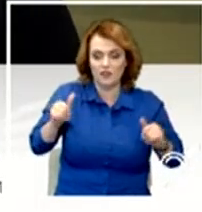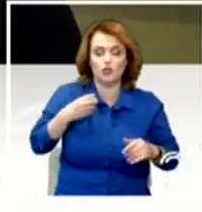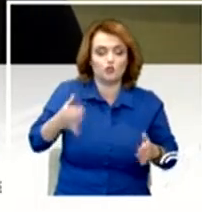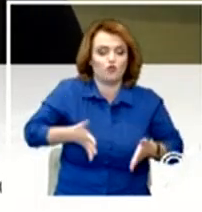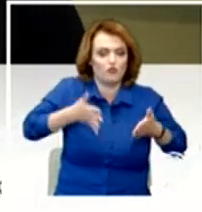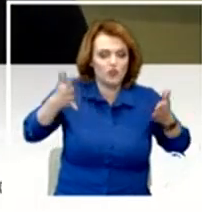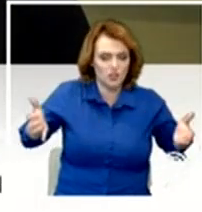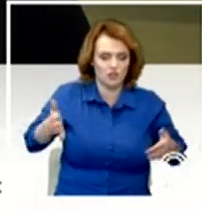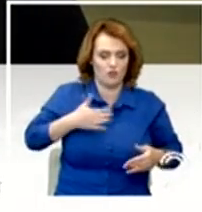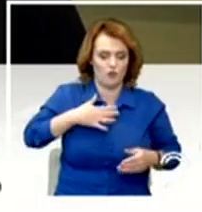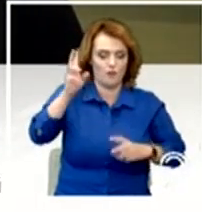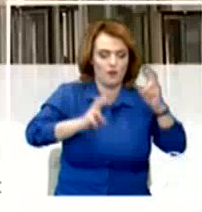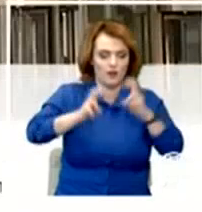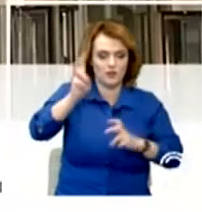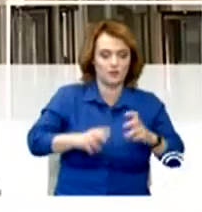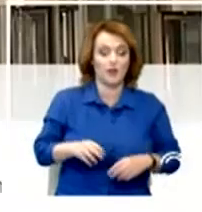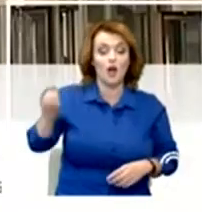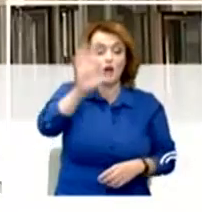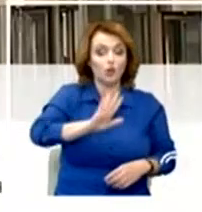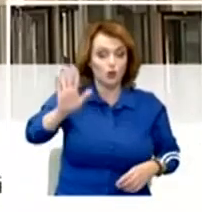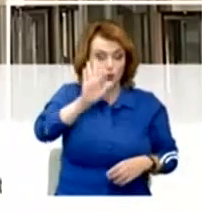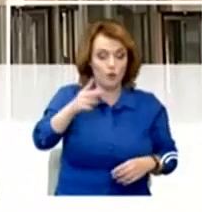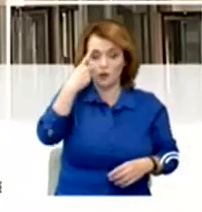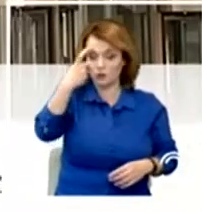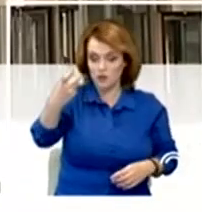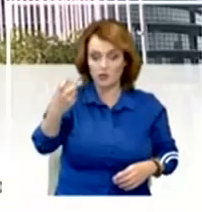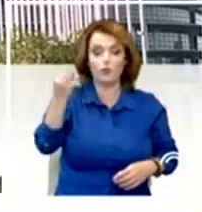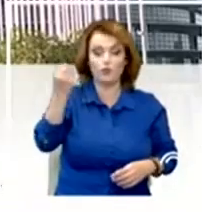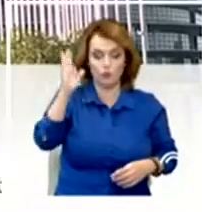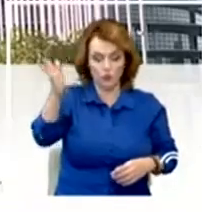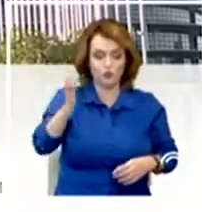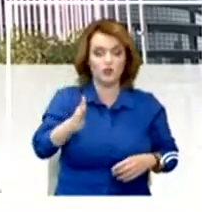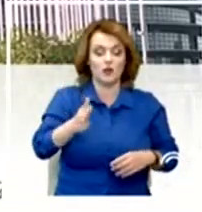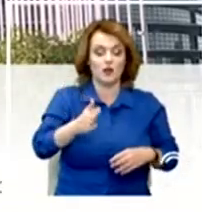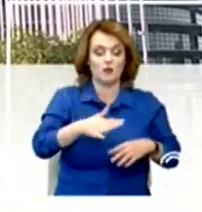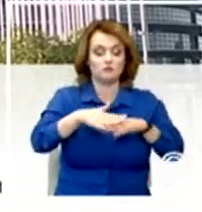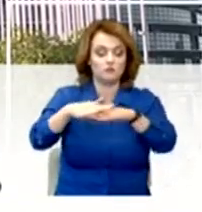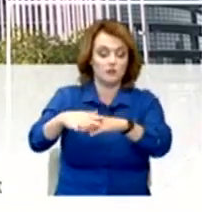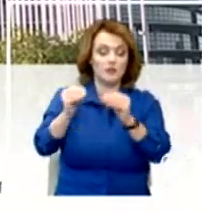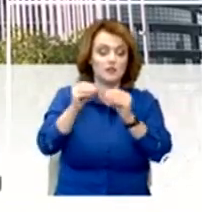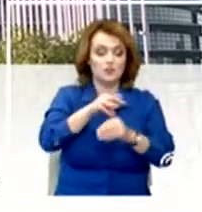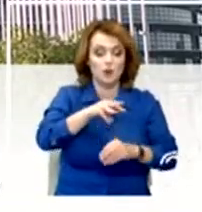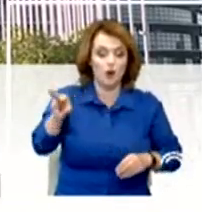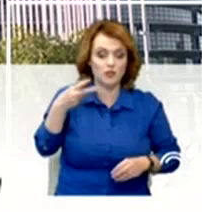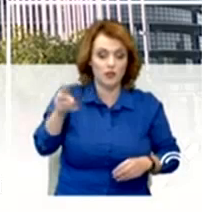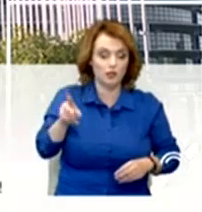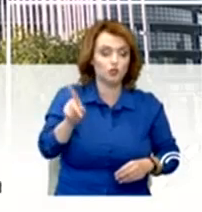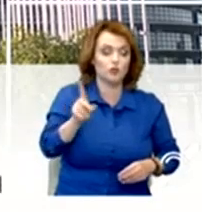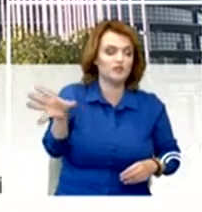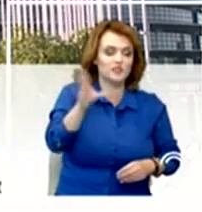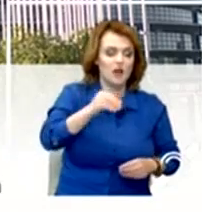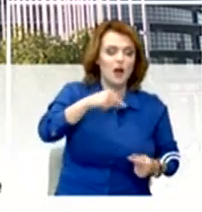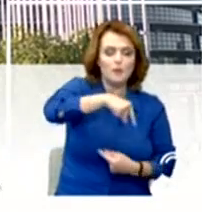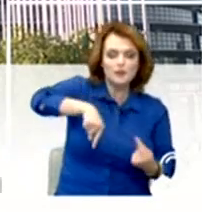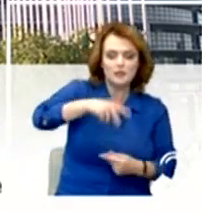proces de analiză. Uniunea Europeană a anunțat că va oferi încă 10 milioane de euro pentru ca întreprinderile mici și mijlocii